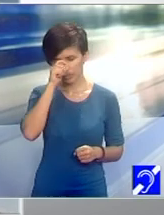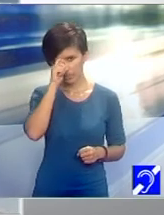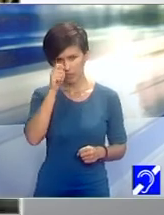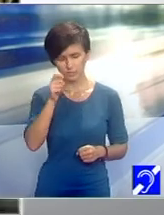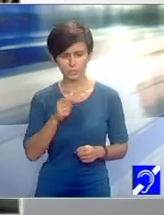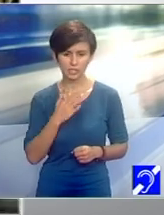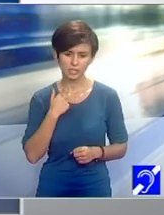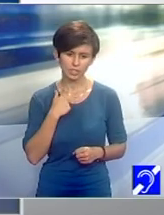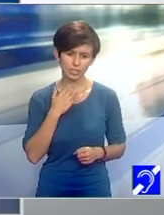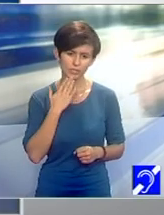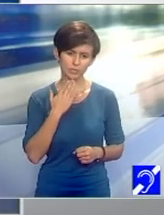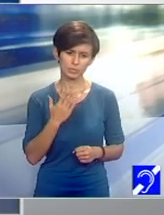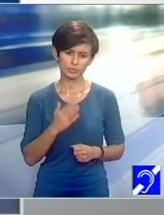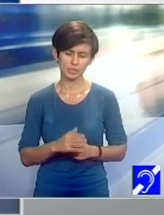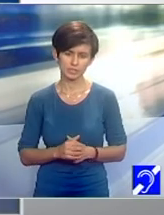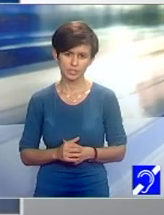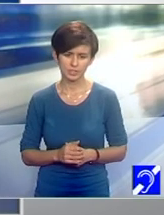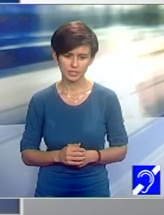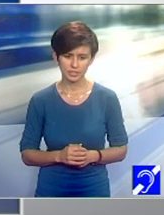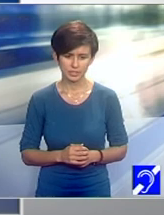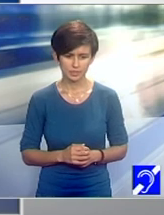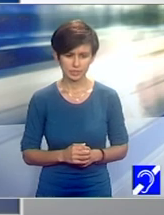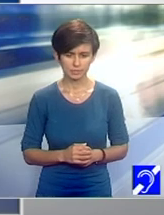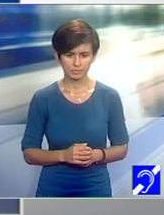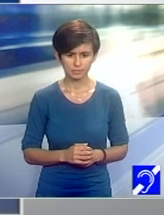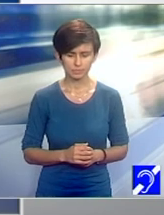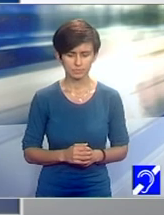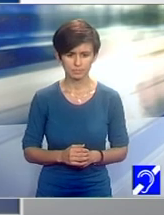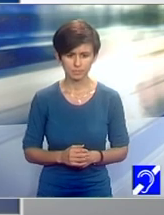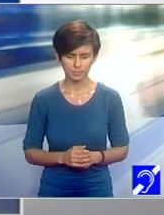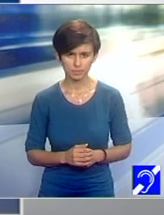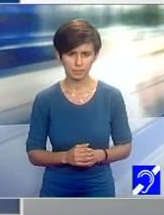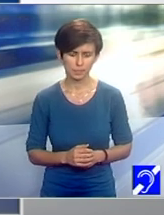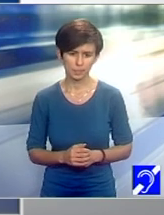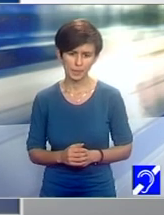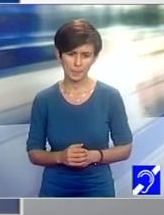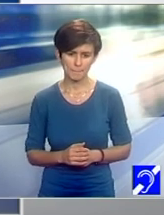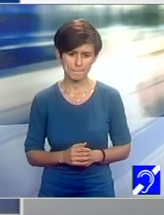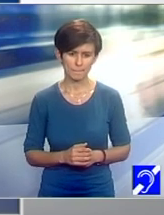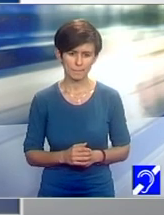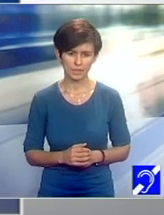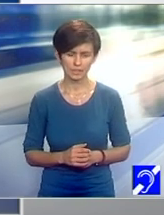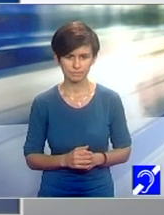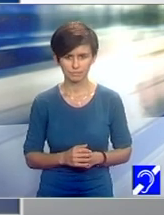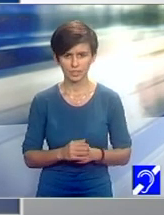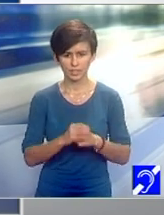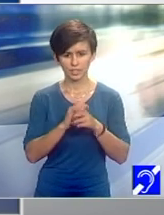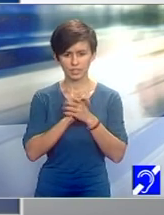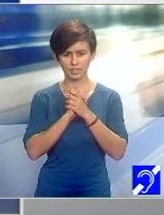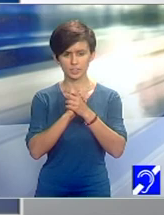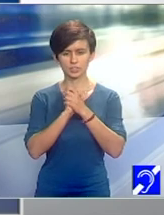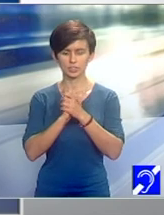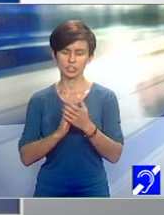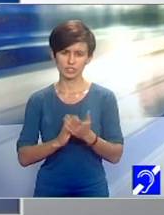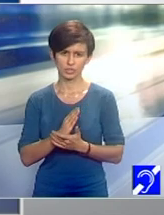Eu vă mulțumesc! Mulțumim foarte mult, domn profesor Sarău, mulțumim. Vă mulțumesc încă o dată și vă dorim succes și pentru